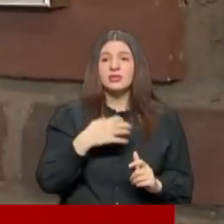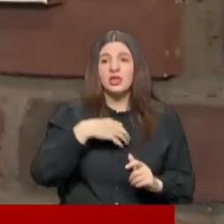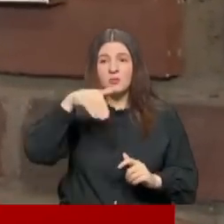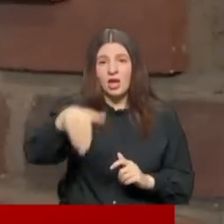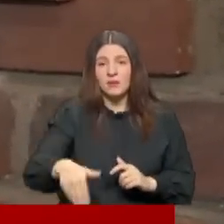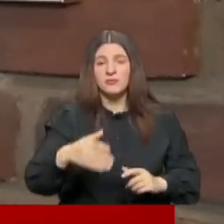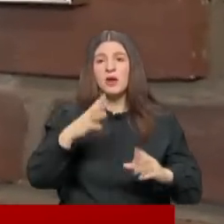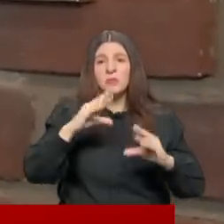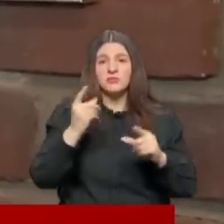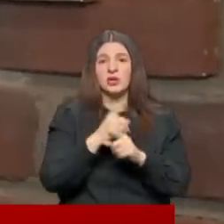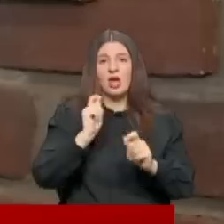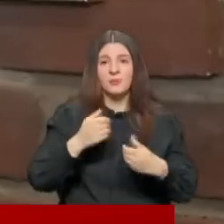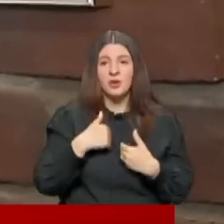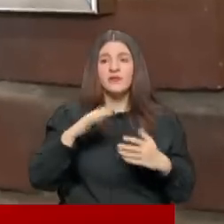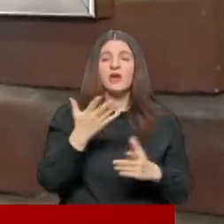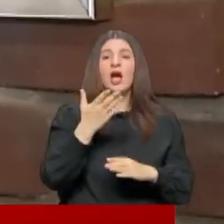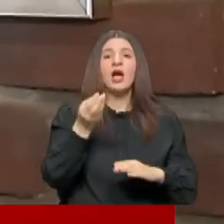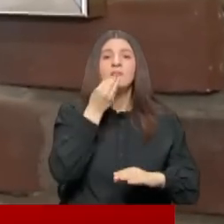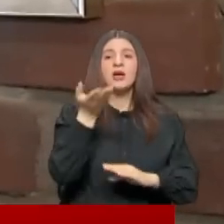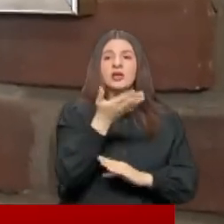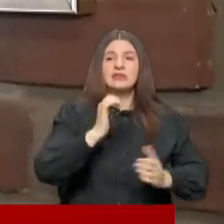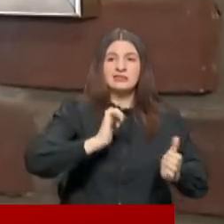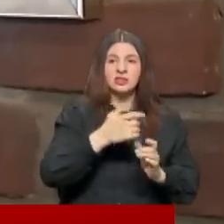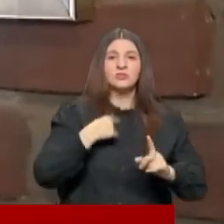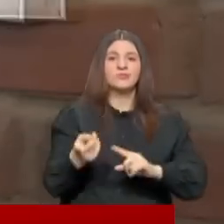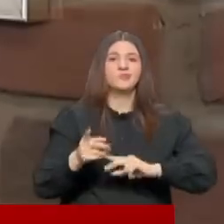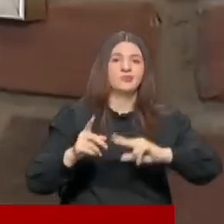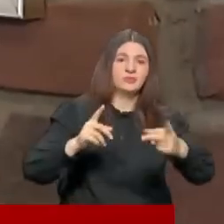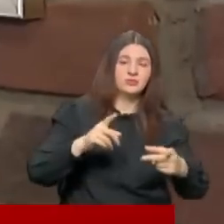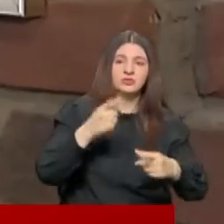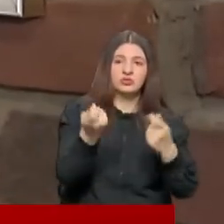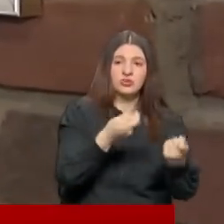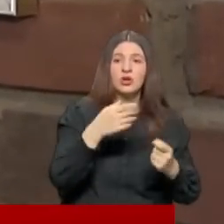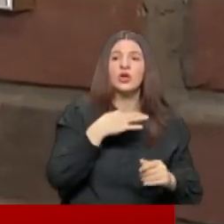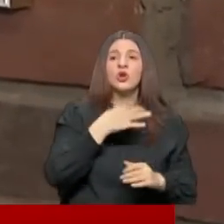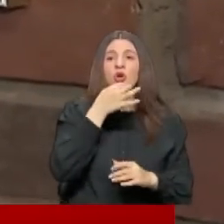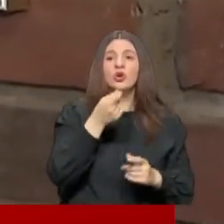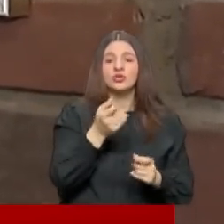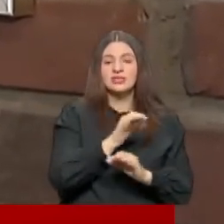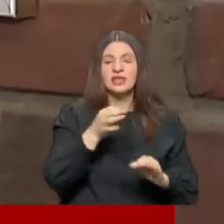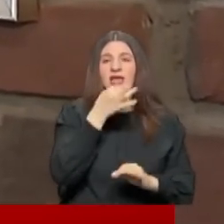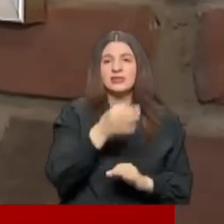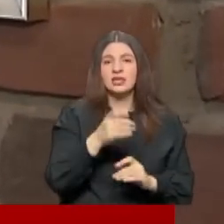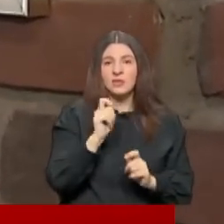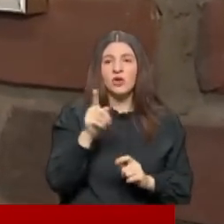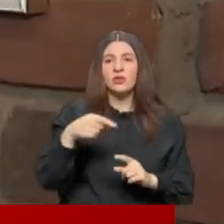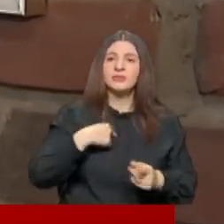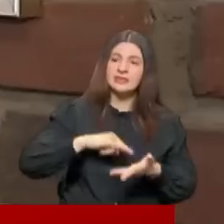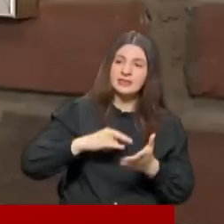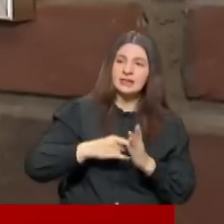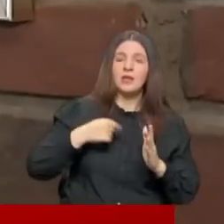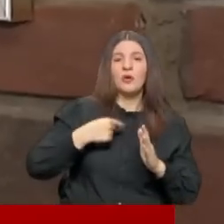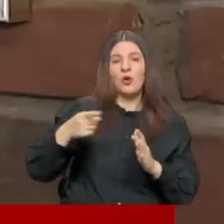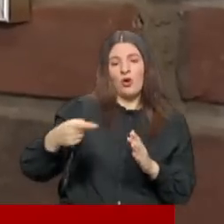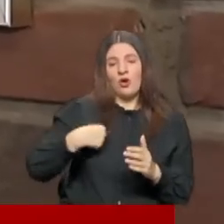inip yapıyorum. Veya garson arkadaşlar sıkışınca oraya geçebiliyorum. Ücretsiz izne döndürdük. Bir şekilde onlar da bizi idare ediyor.